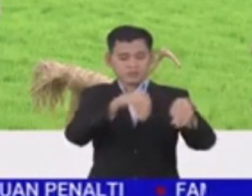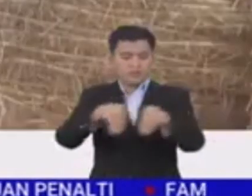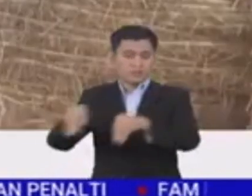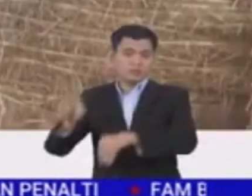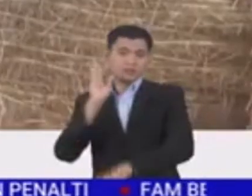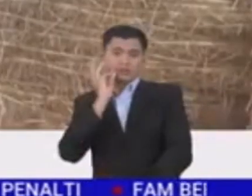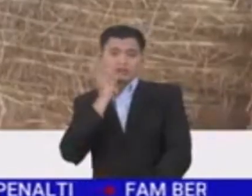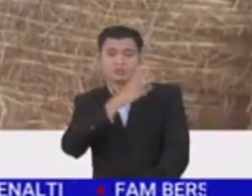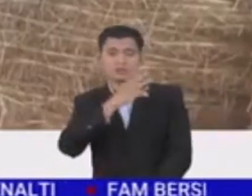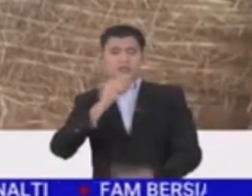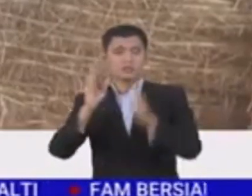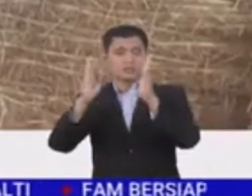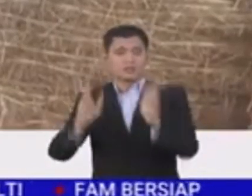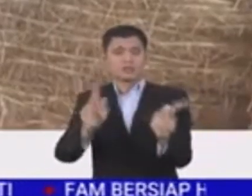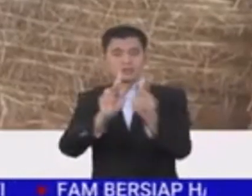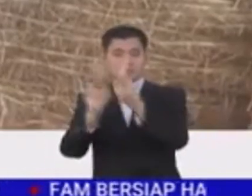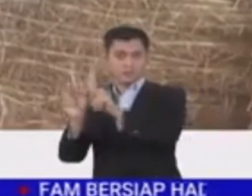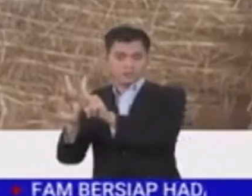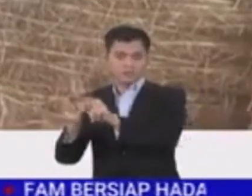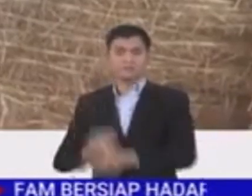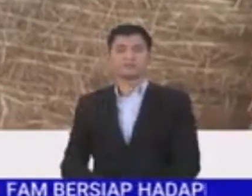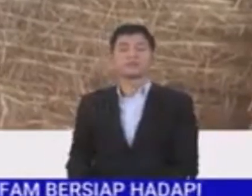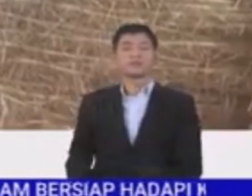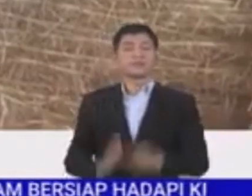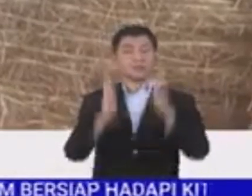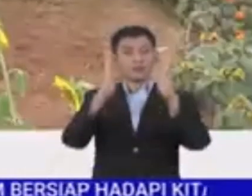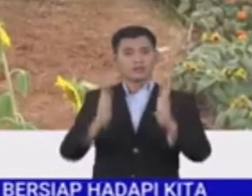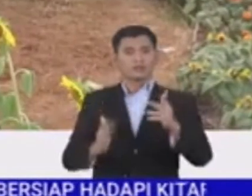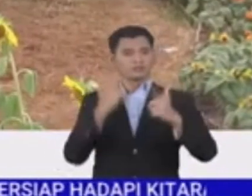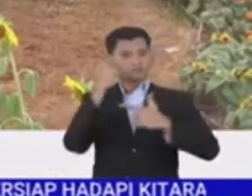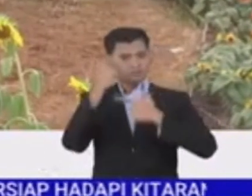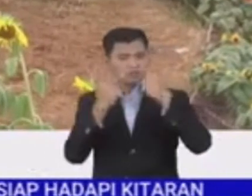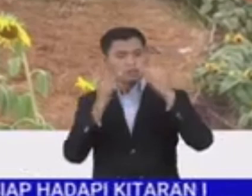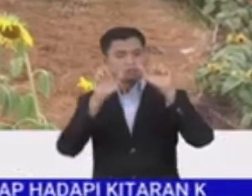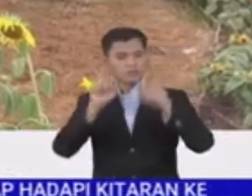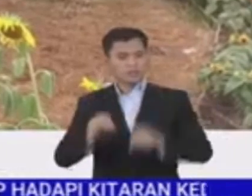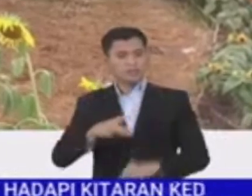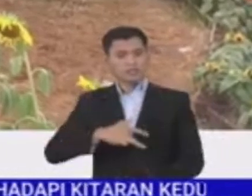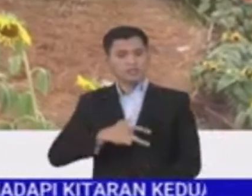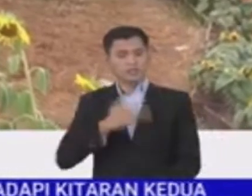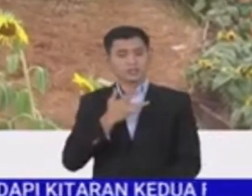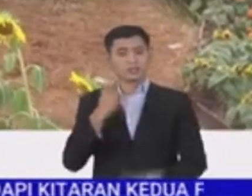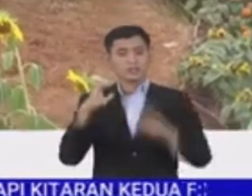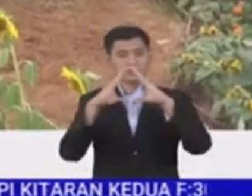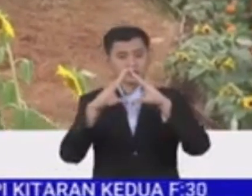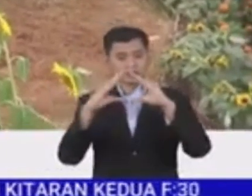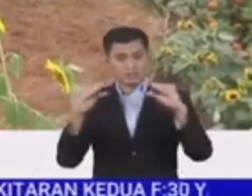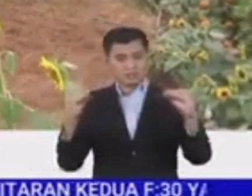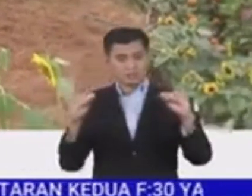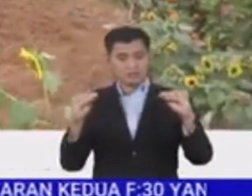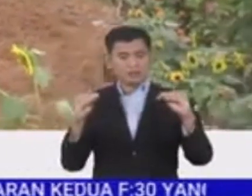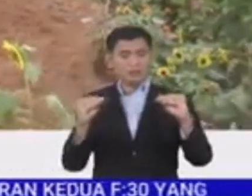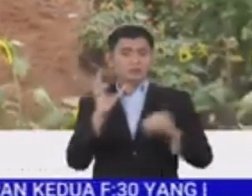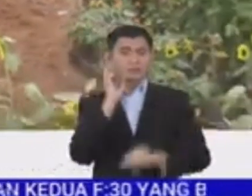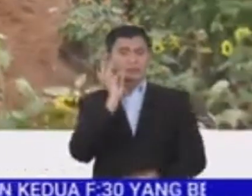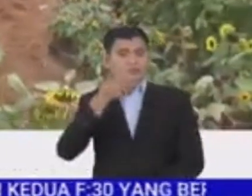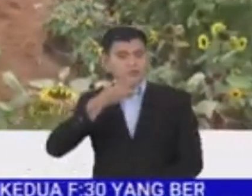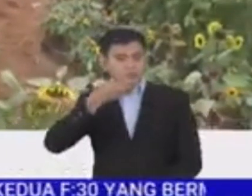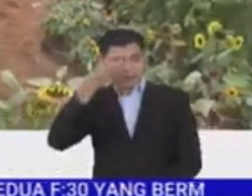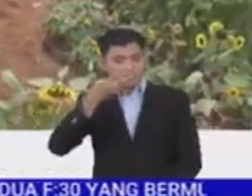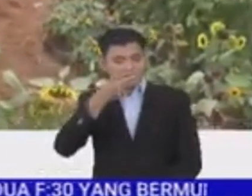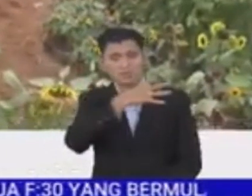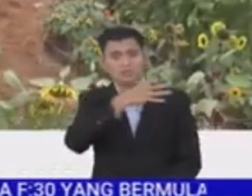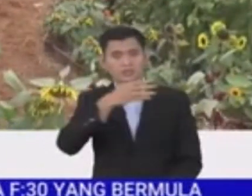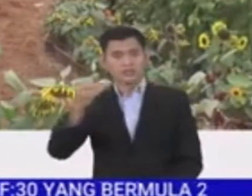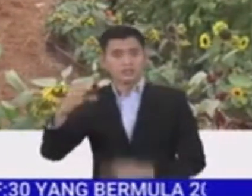ini, pengunjung turut diberi peluang untuk merasa sendiri nasi lemak beras wangi jenis MRQ76 bersama udang